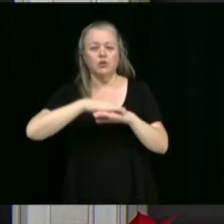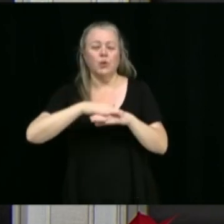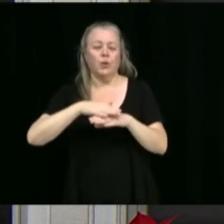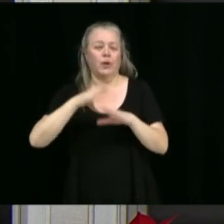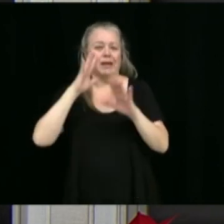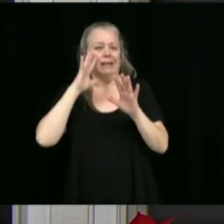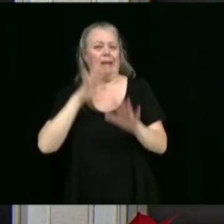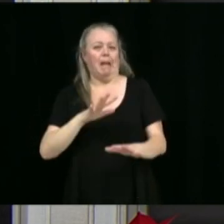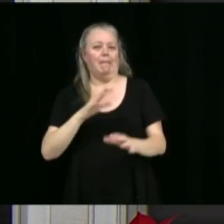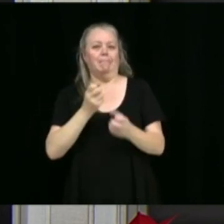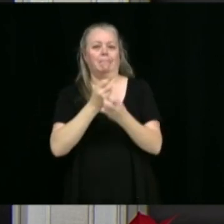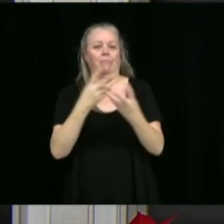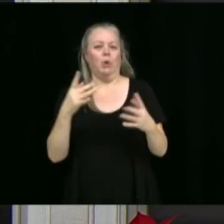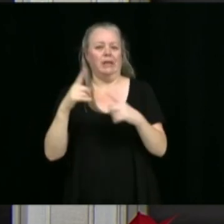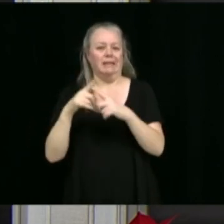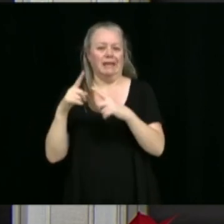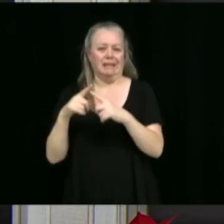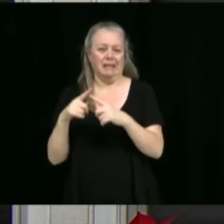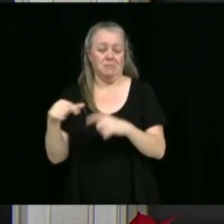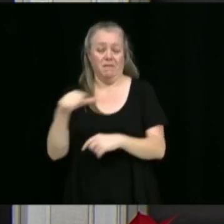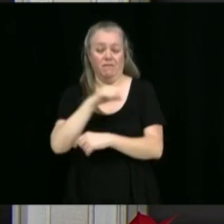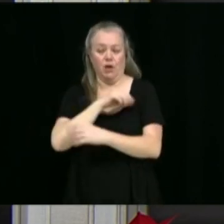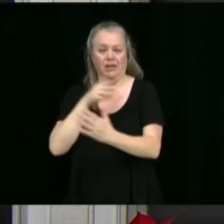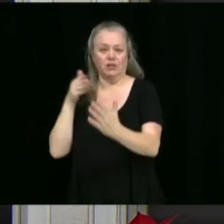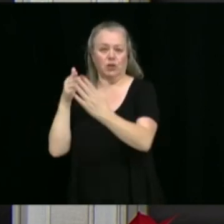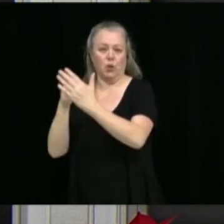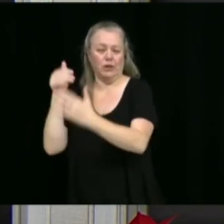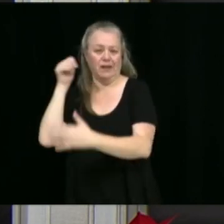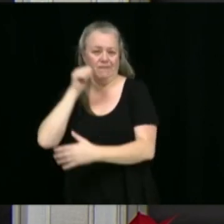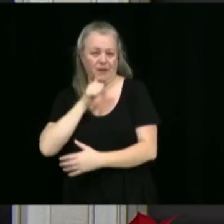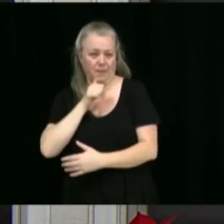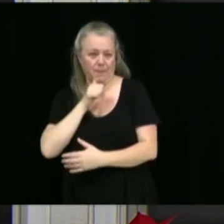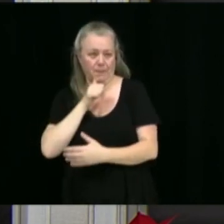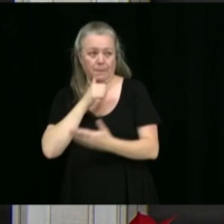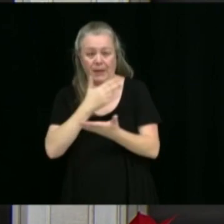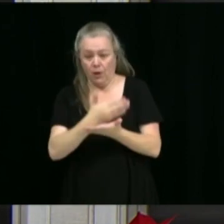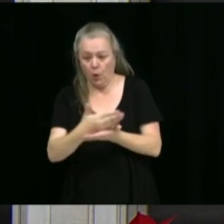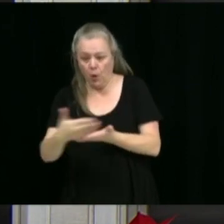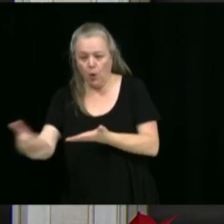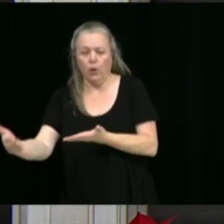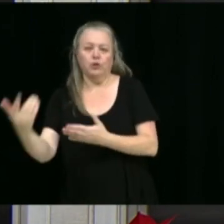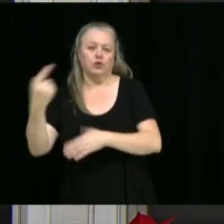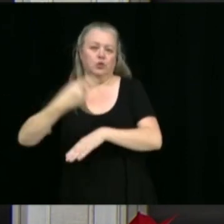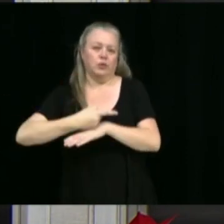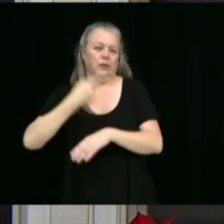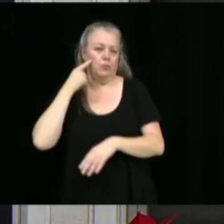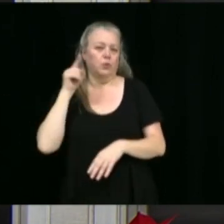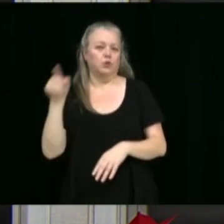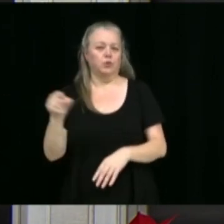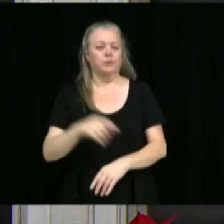violence faite aux femmes. Et les journées qui s'en viennent sont spécialement dédiées à ça.